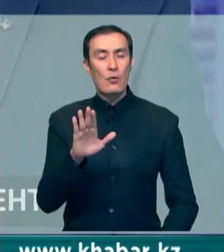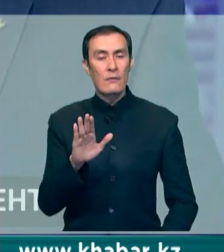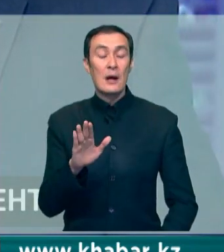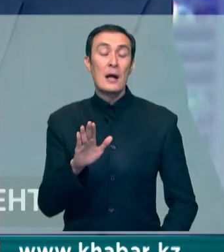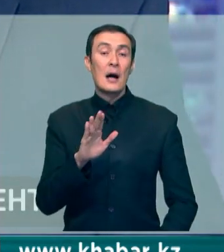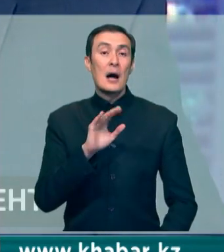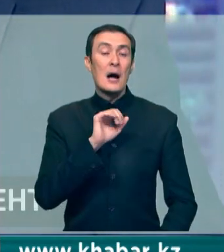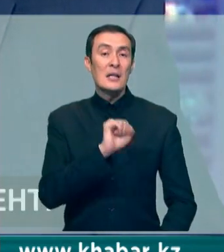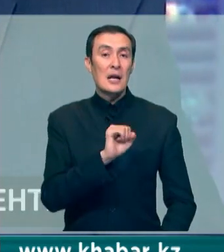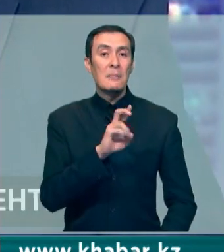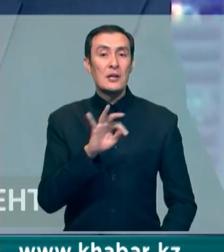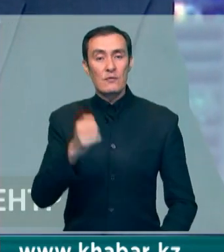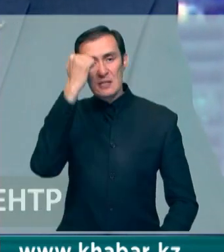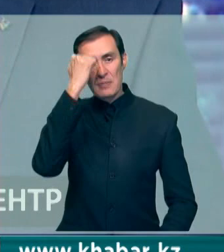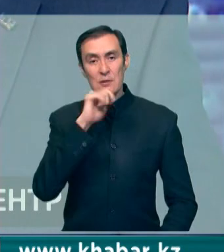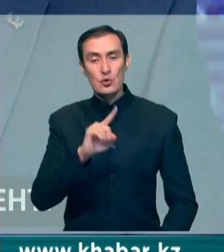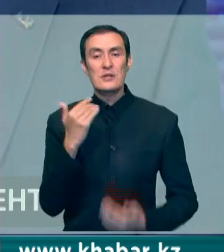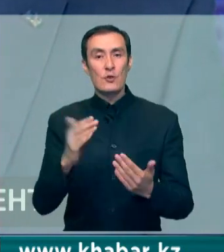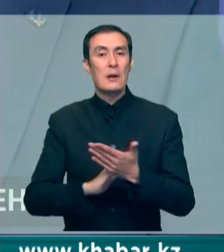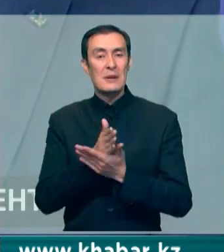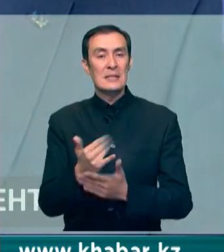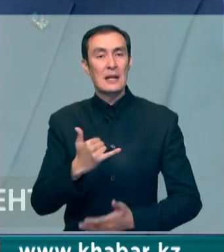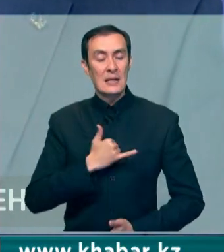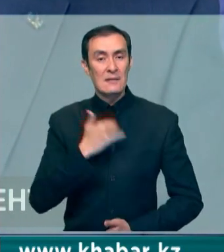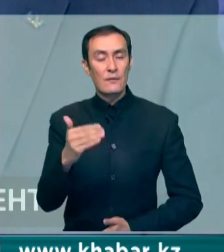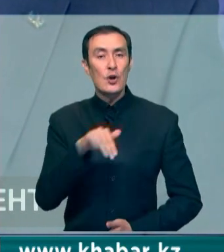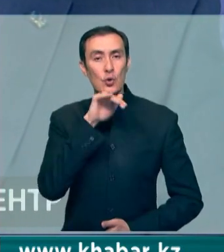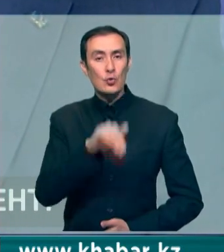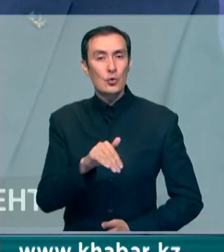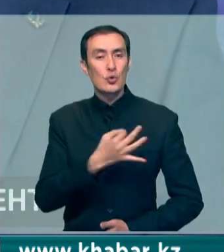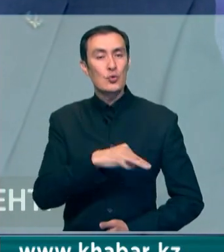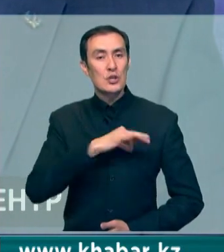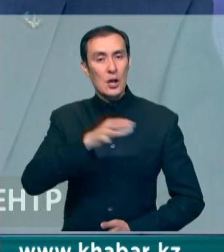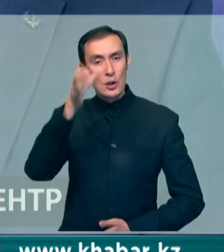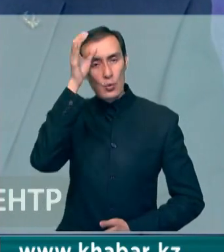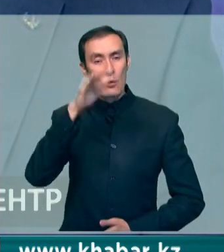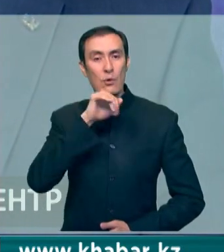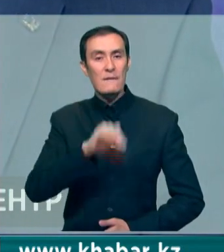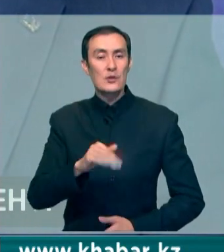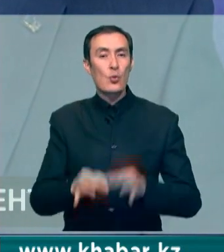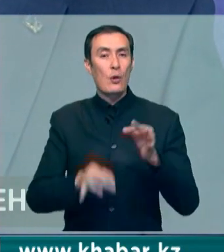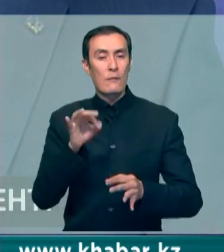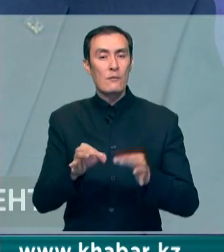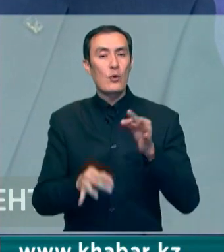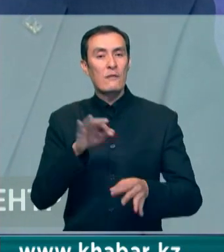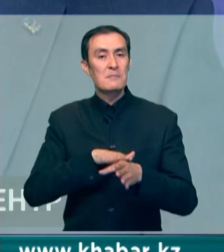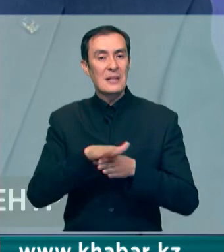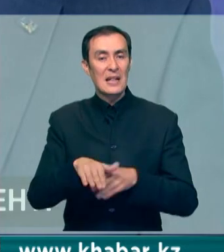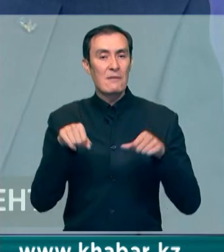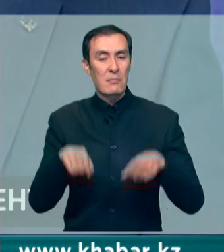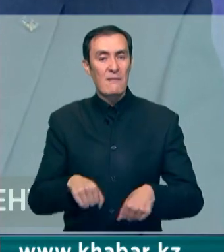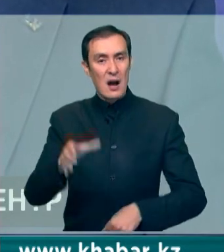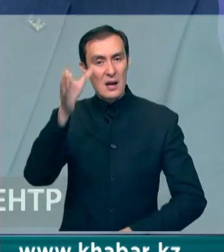dark and бдк вич спасибо что вы сегодня с нами вы доктор юридических наук профессор кафедры уголовного и уголовно-исполнительного права